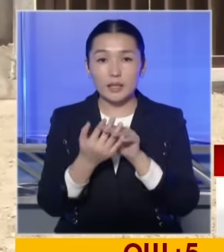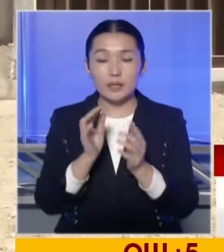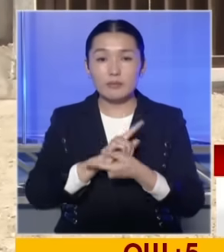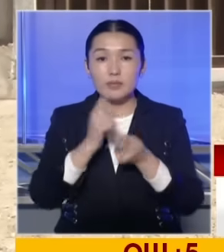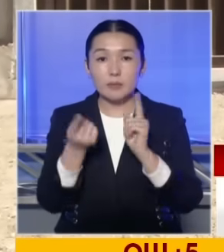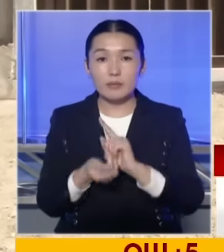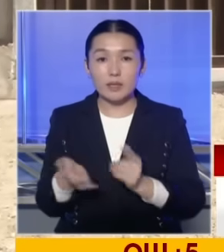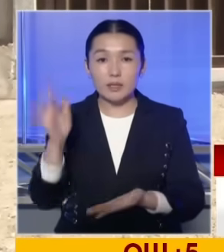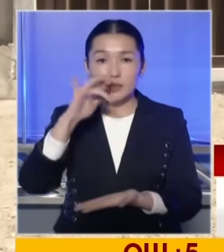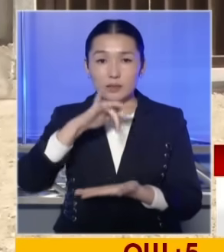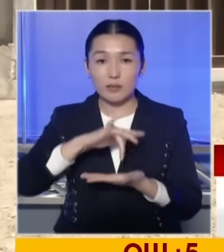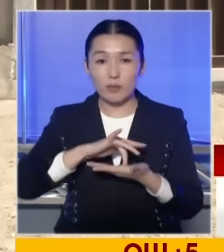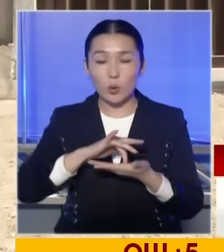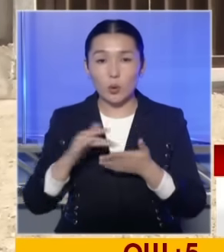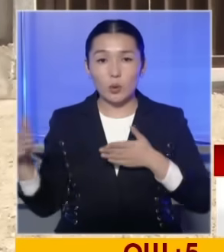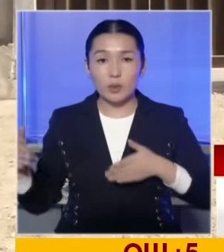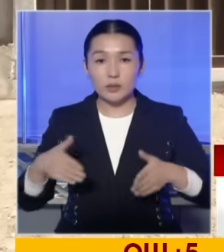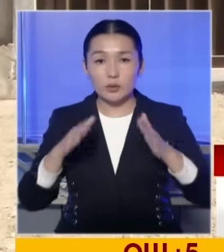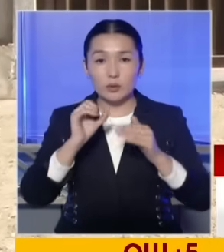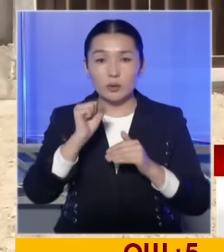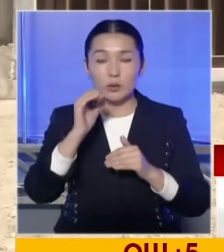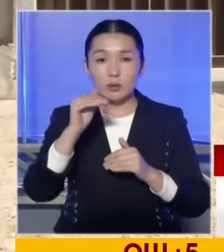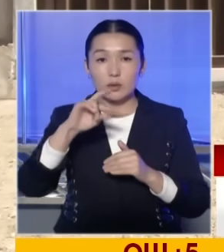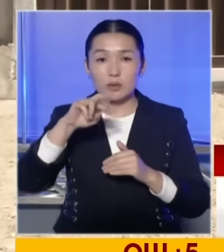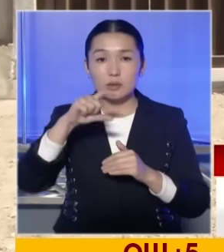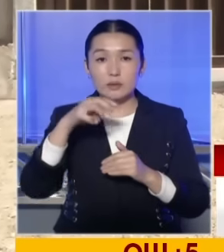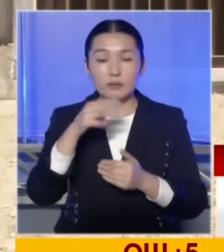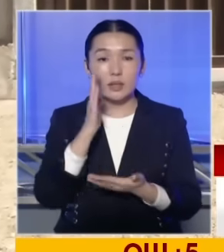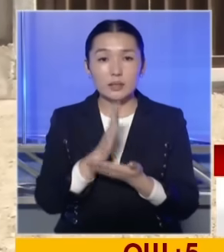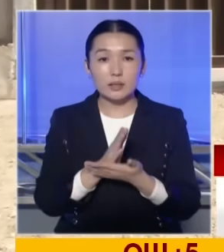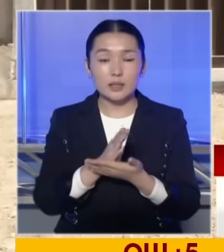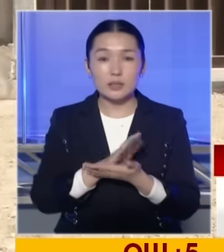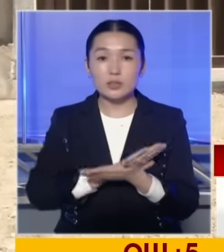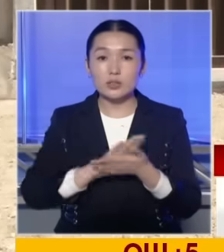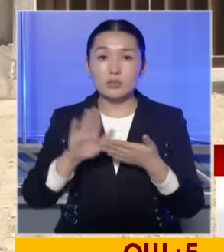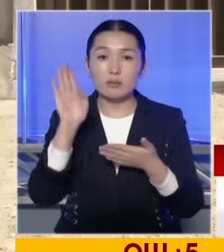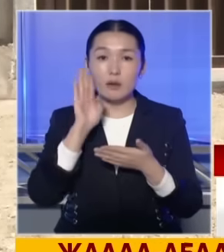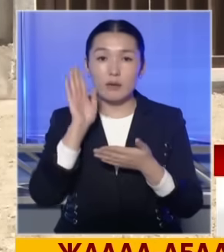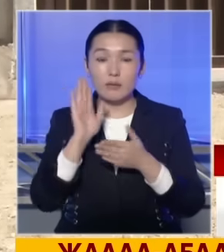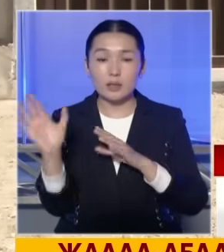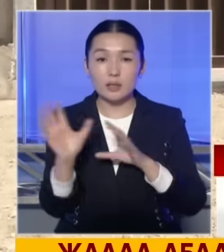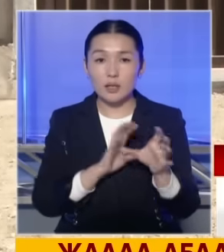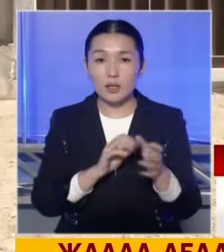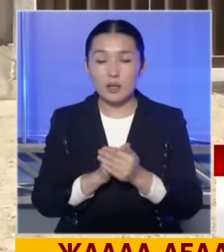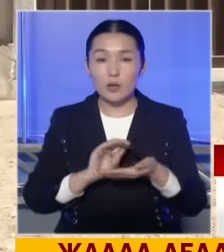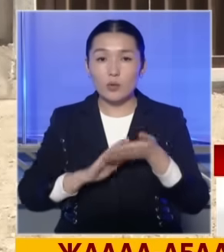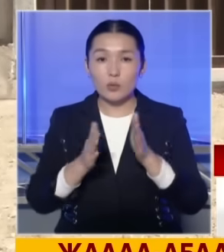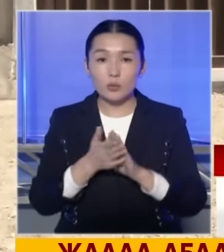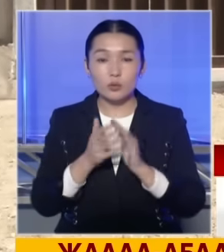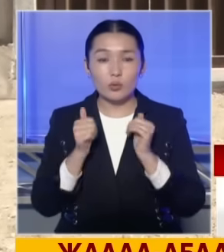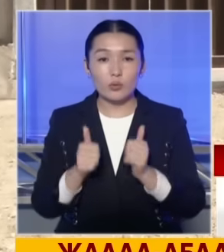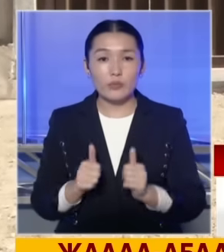айланды. Жолдорубуз асфальт болду, таза суу келди, мына өзүңүздөр көргөндөй шарттын баары